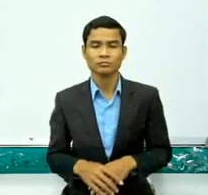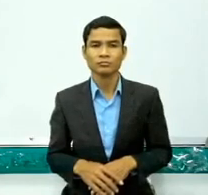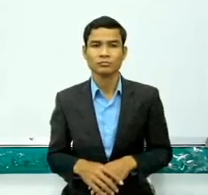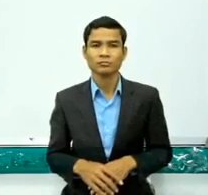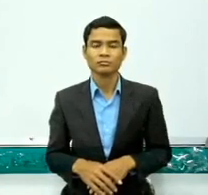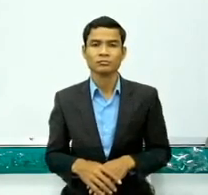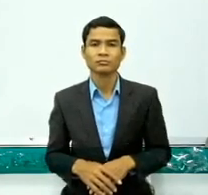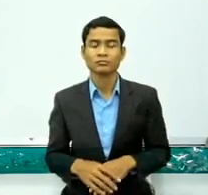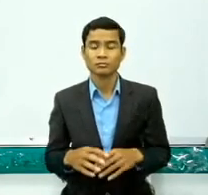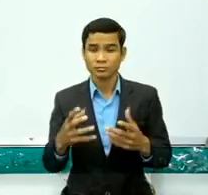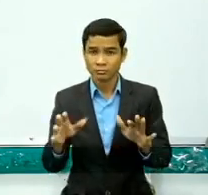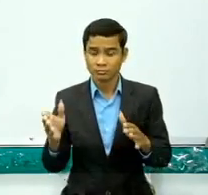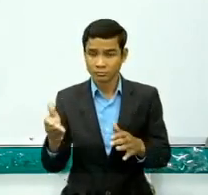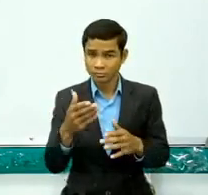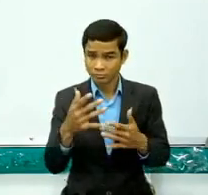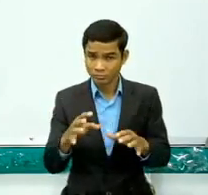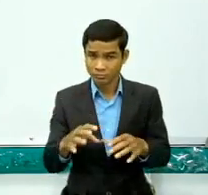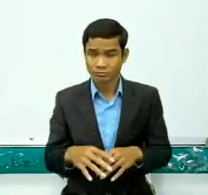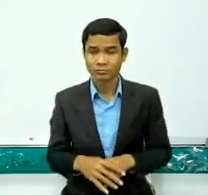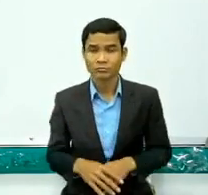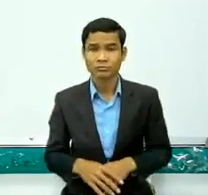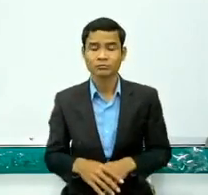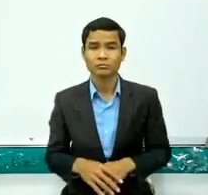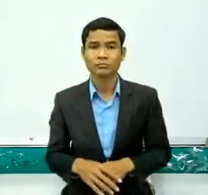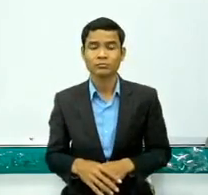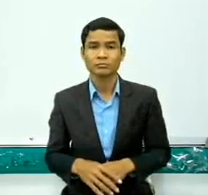ចារៀបរាល់ហើយឬនៅកូន